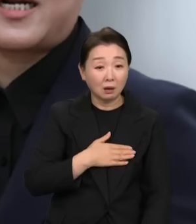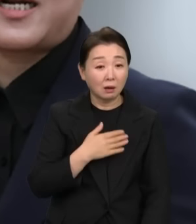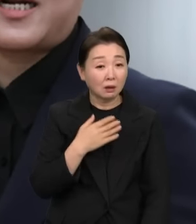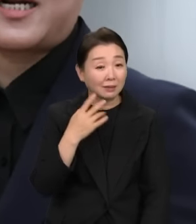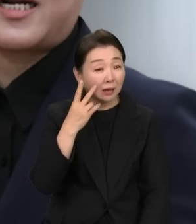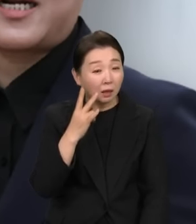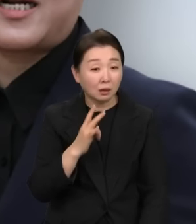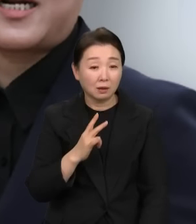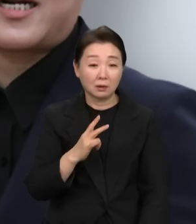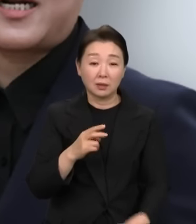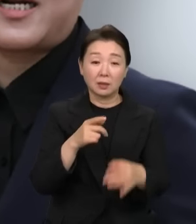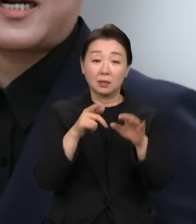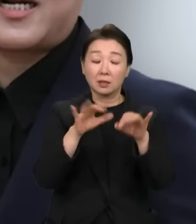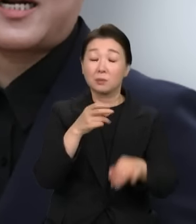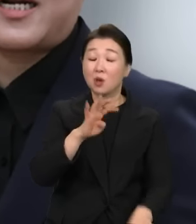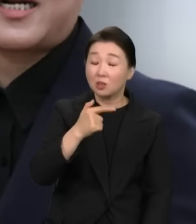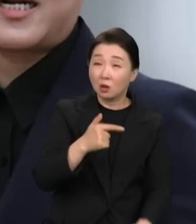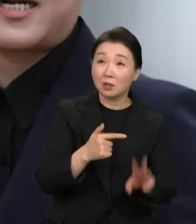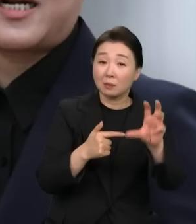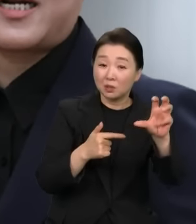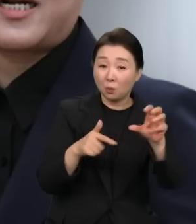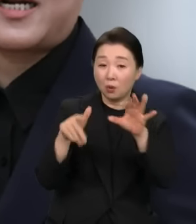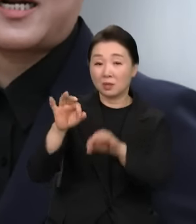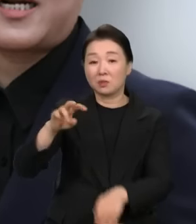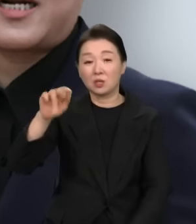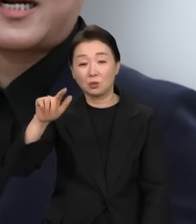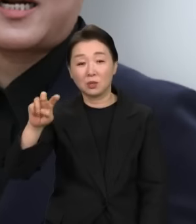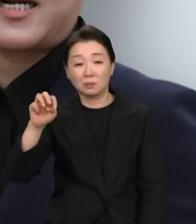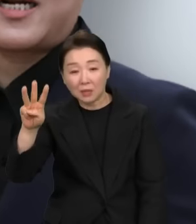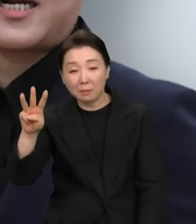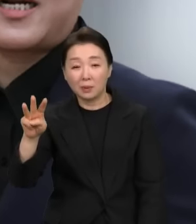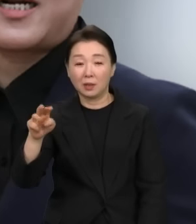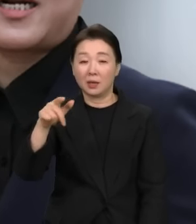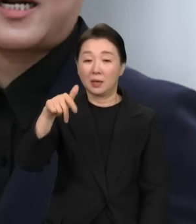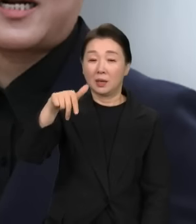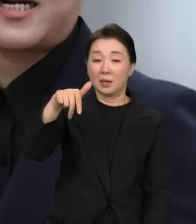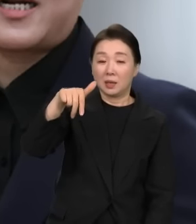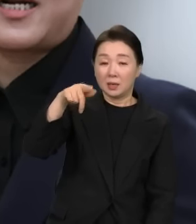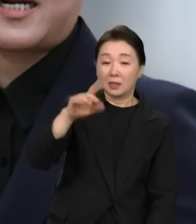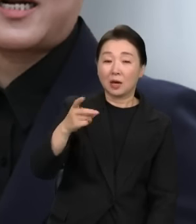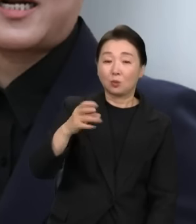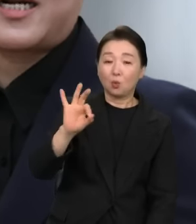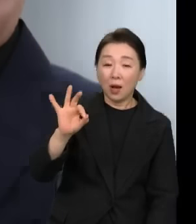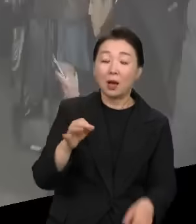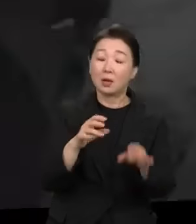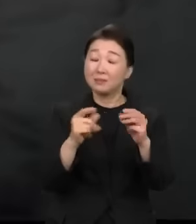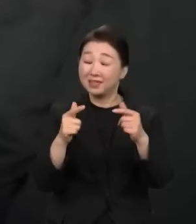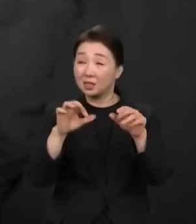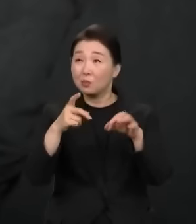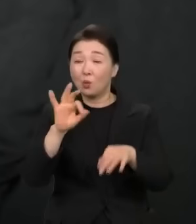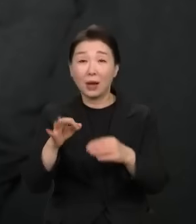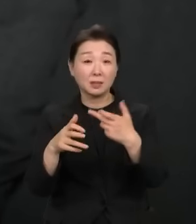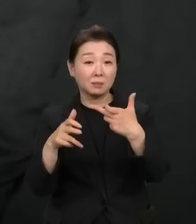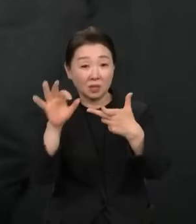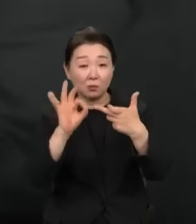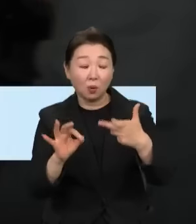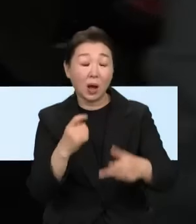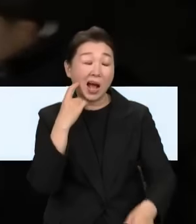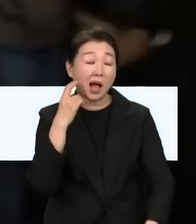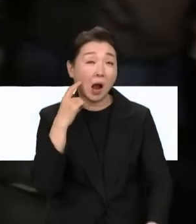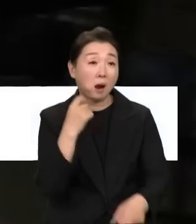들어요. 김영선 35, 김지수가 23, 강동화도 비슷하게. 그다음에 김정현이 한 17. 가라, 즉